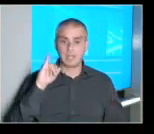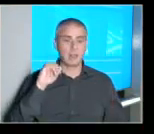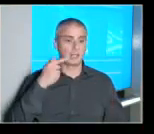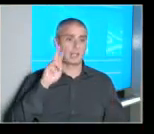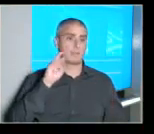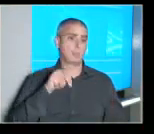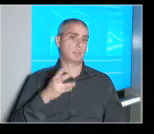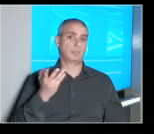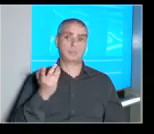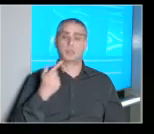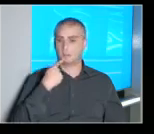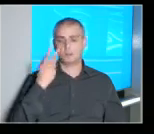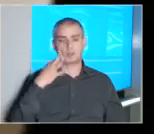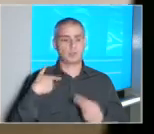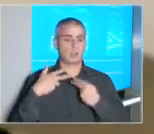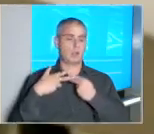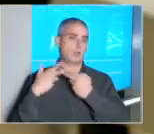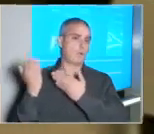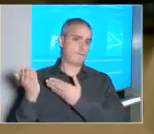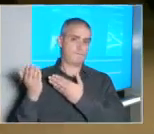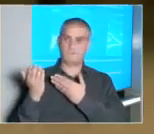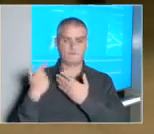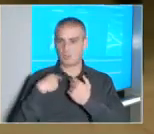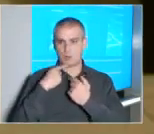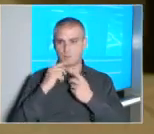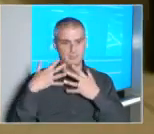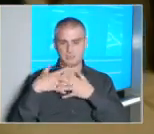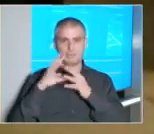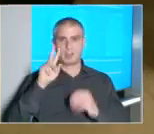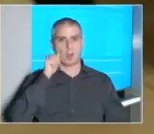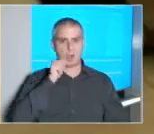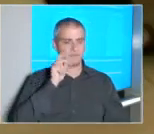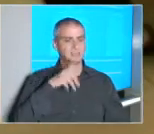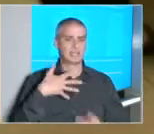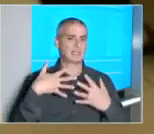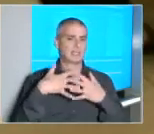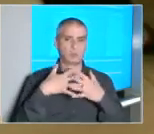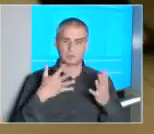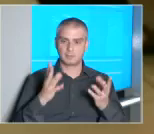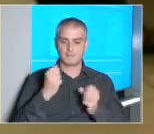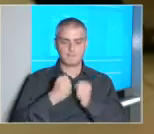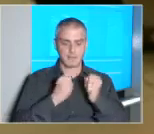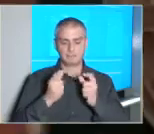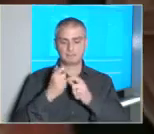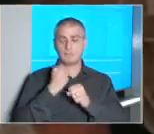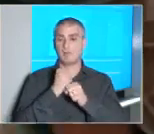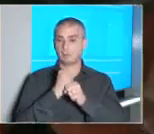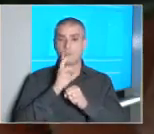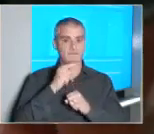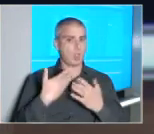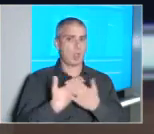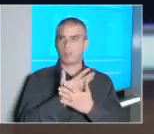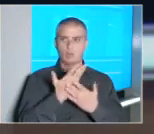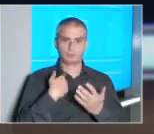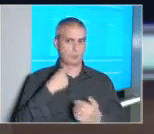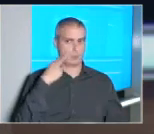נכון, אני יכול להגיד שאלה אני יותר קרוב, אבל אני לא אומר דווקא ייחודים כחול לבן, צריכים להיות ייחודים, מרץ עם העבודה ואפילו עם חדש, אני